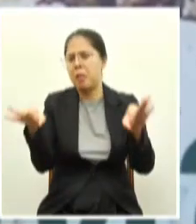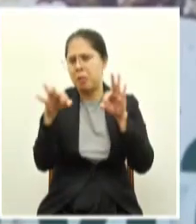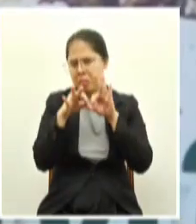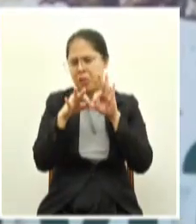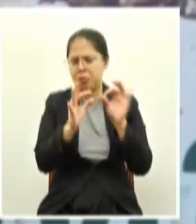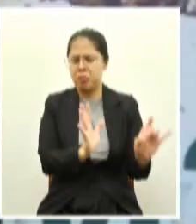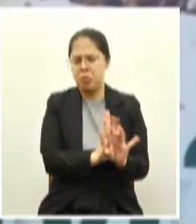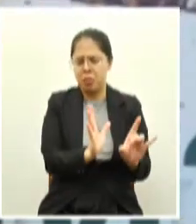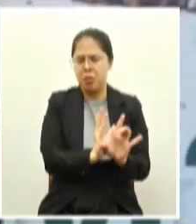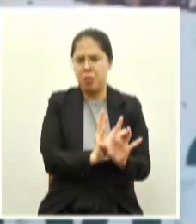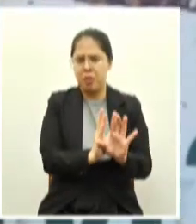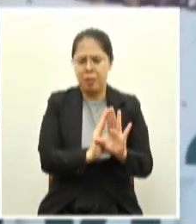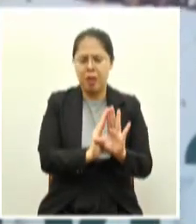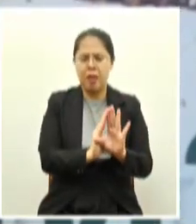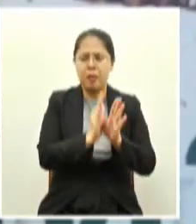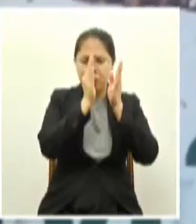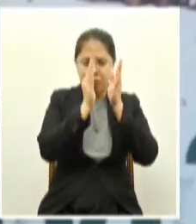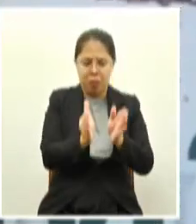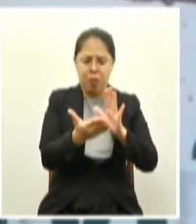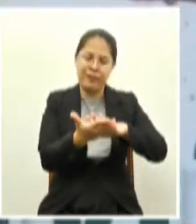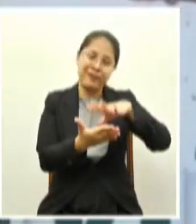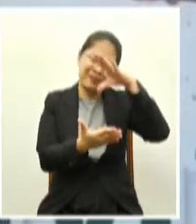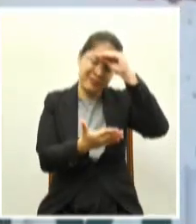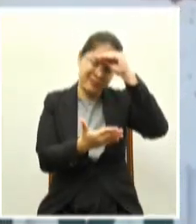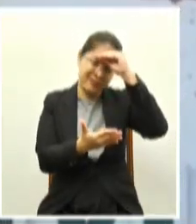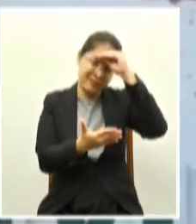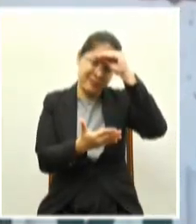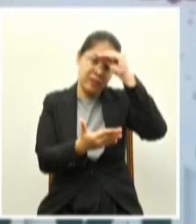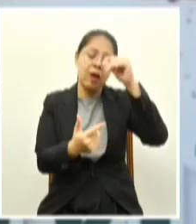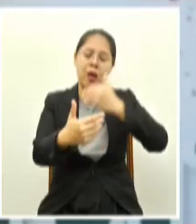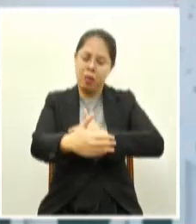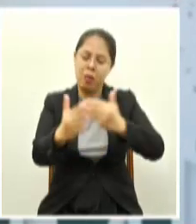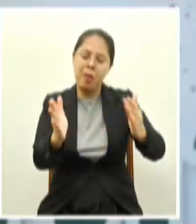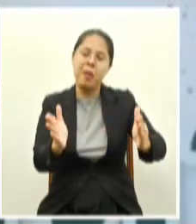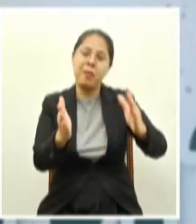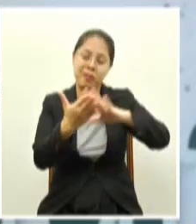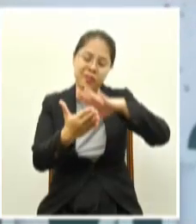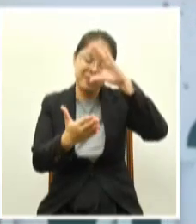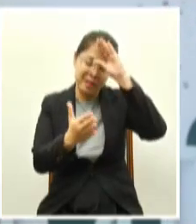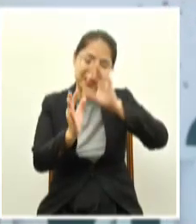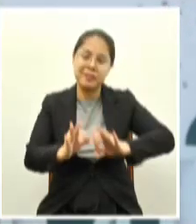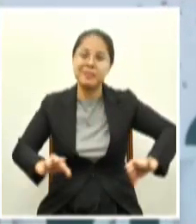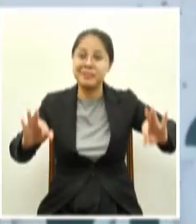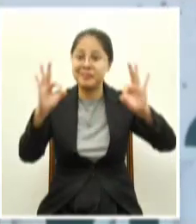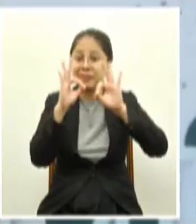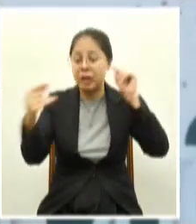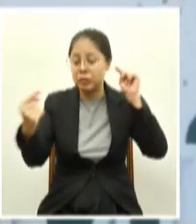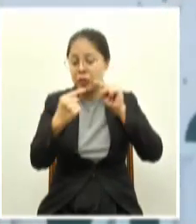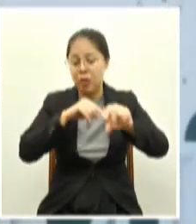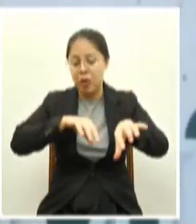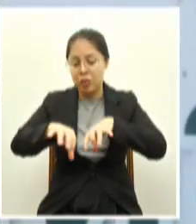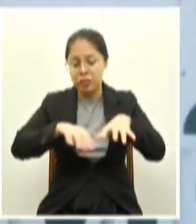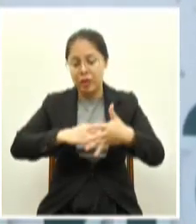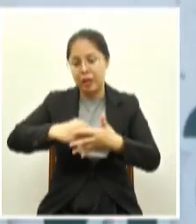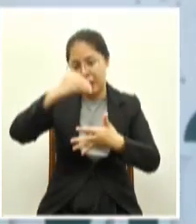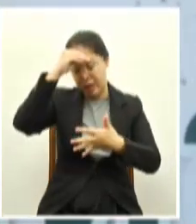คุณภาพการศึกษานั้นอยู่ที่ห้องเรียนจริงๆนะครับห้องเรียนที่ถูกออกแบบการจัดการเรียนรู้